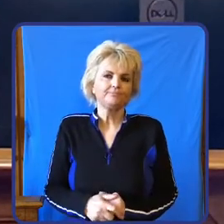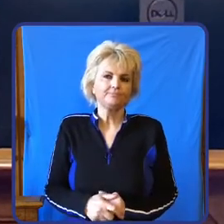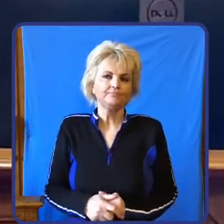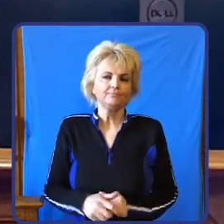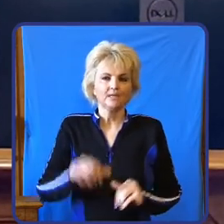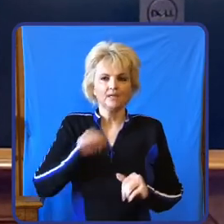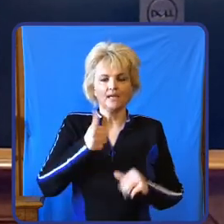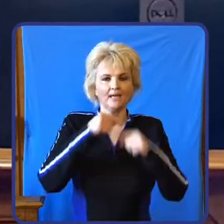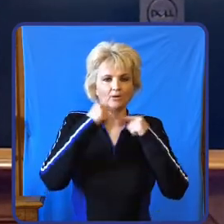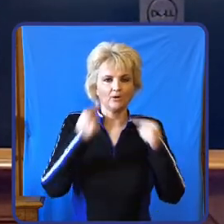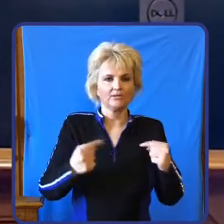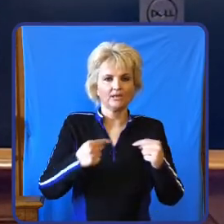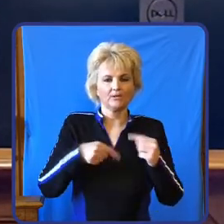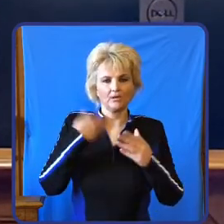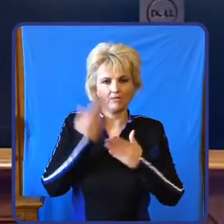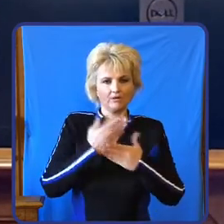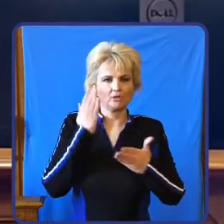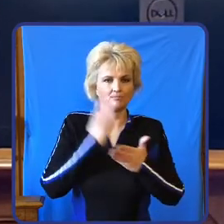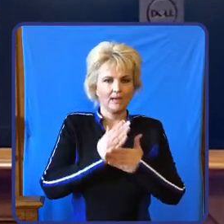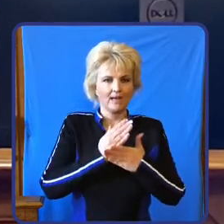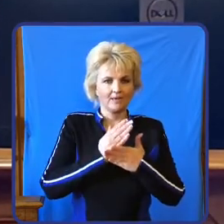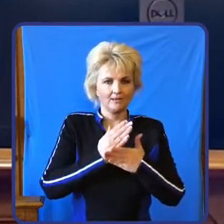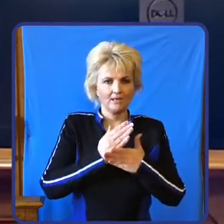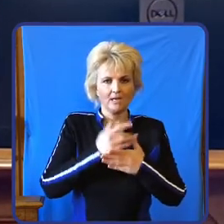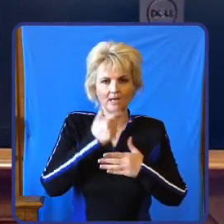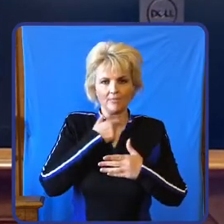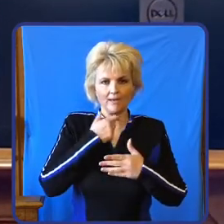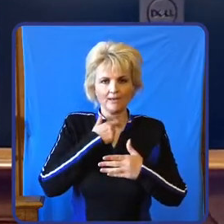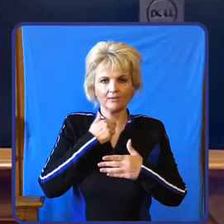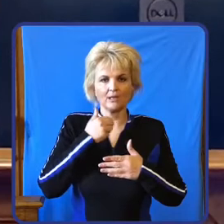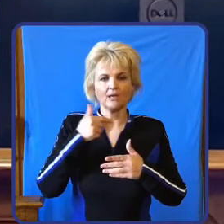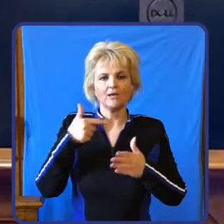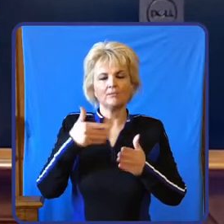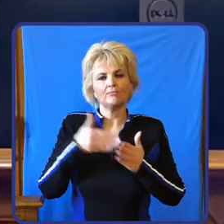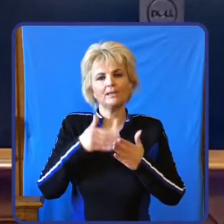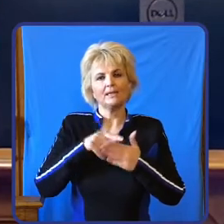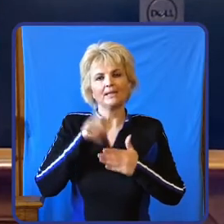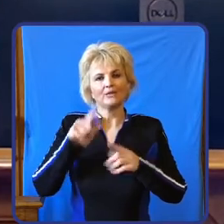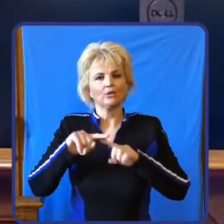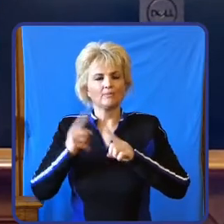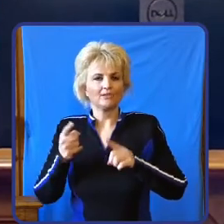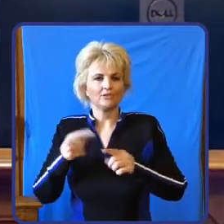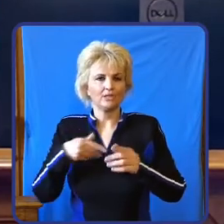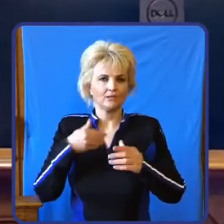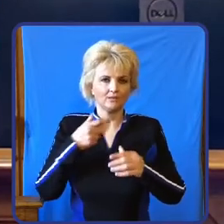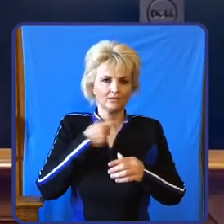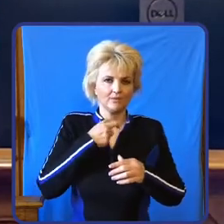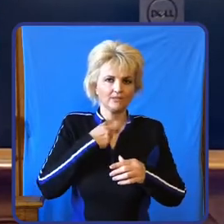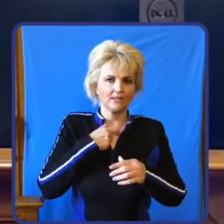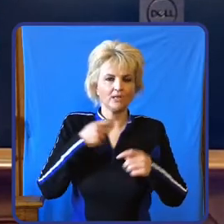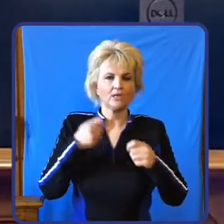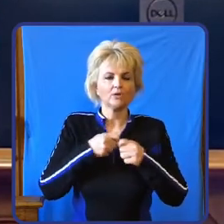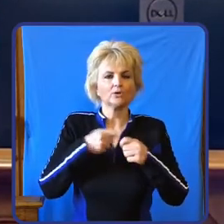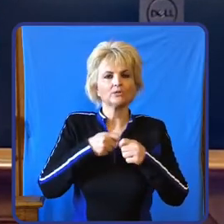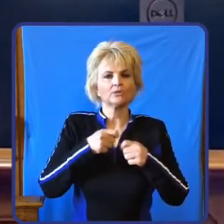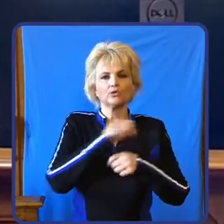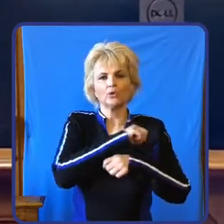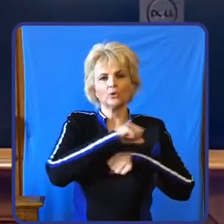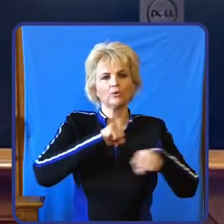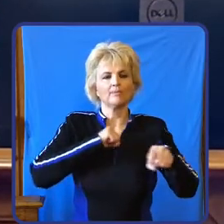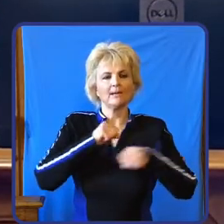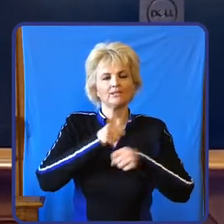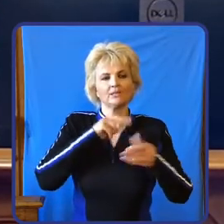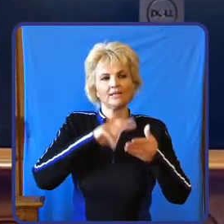egy határozatjavaslatot már megszavaztunk, most 2 másik van még. A közös önkormányzati hivatal működési költségeihez